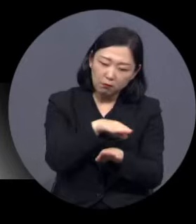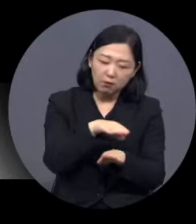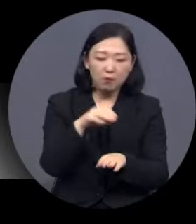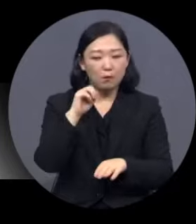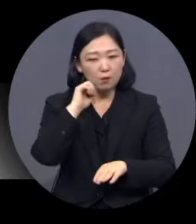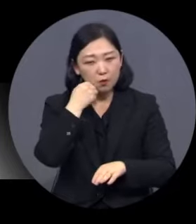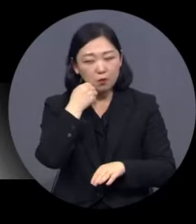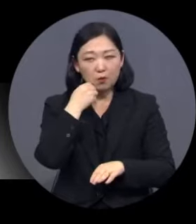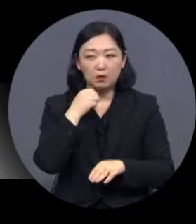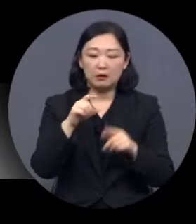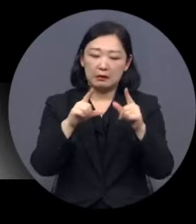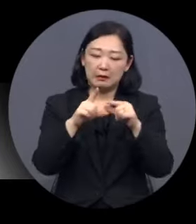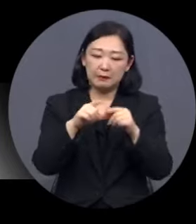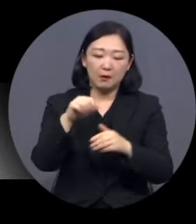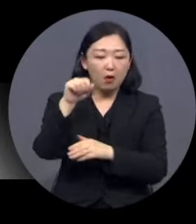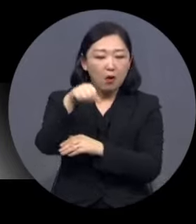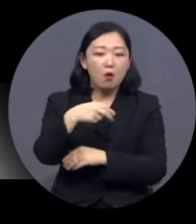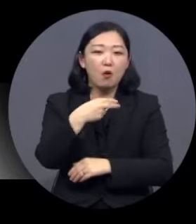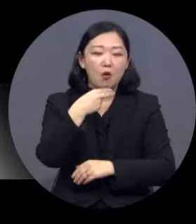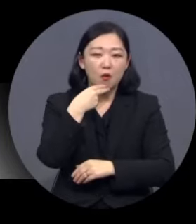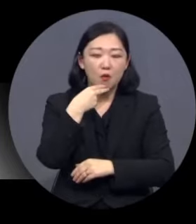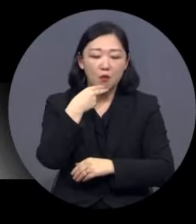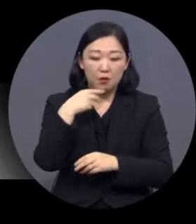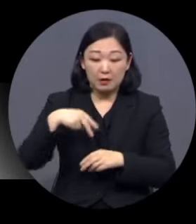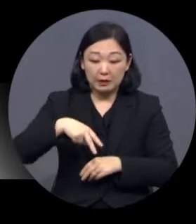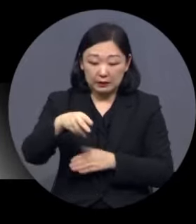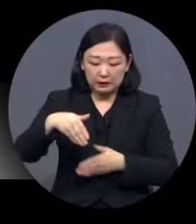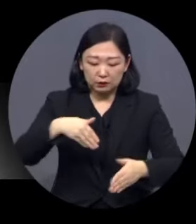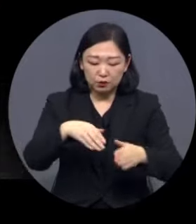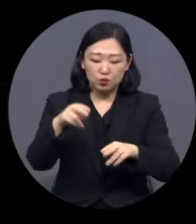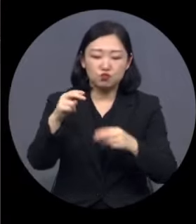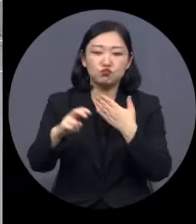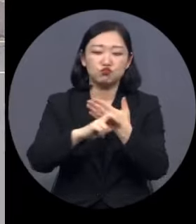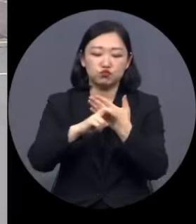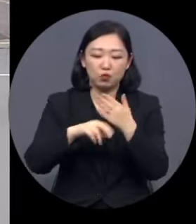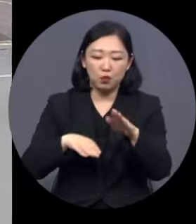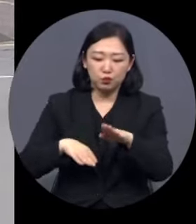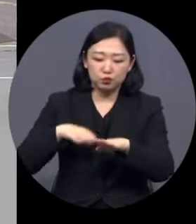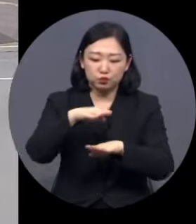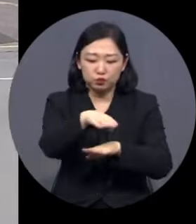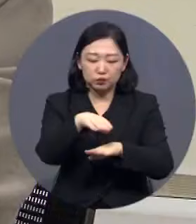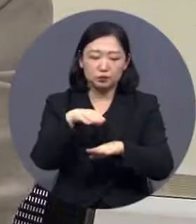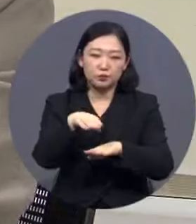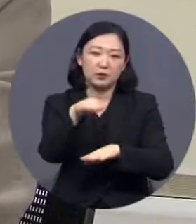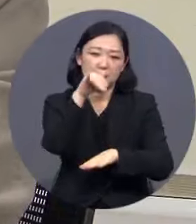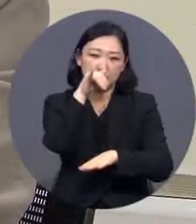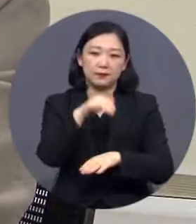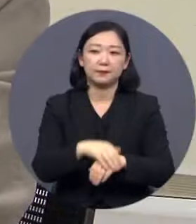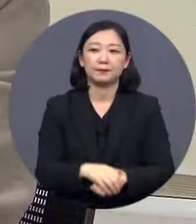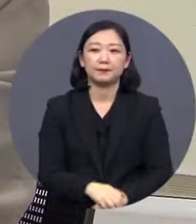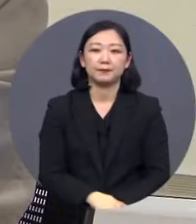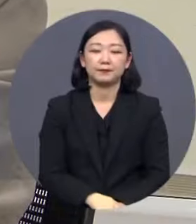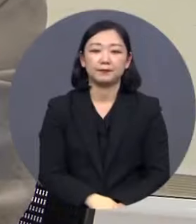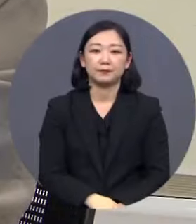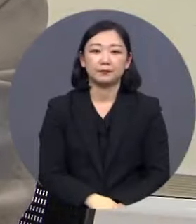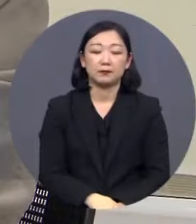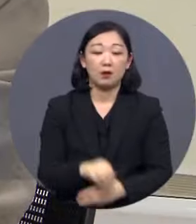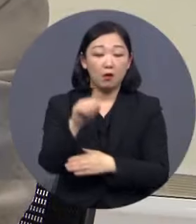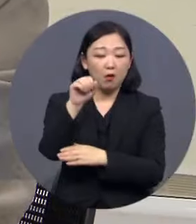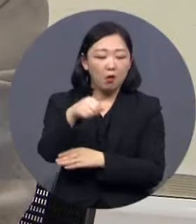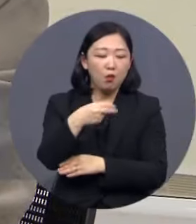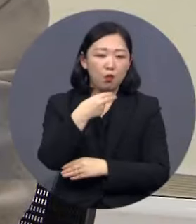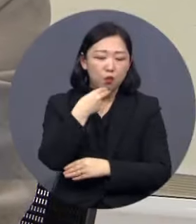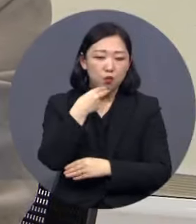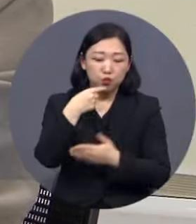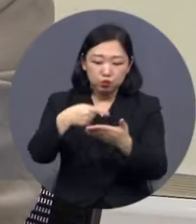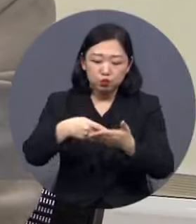보니 대부분 사용 허가를 받지 않은 인도를 불법으로 넘나들며 차를 세우고 있습니다. 이분들 같은 경우에는 지금 허가가